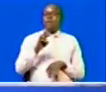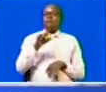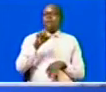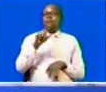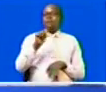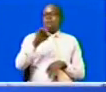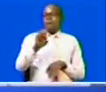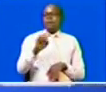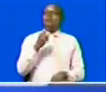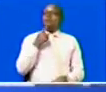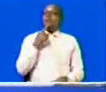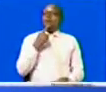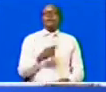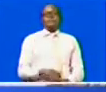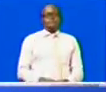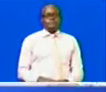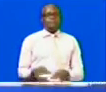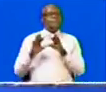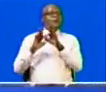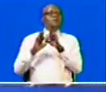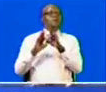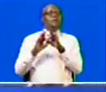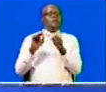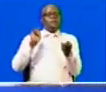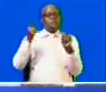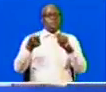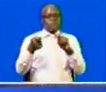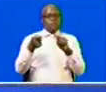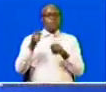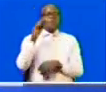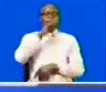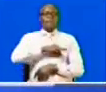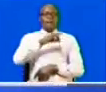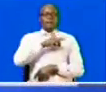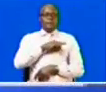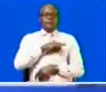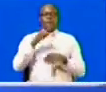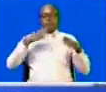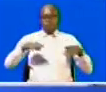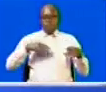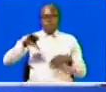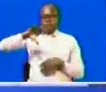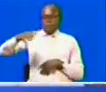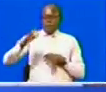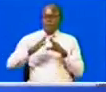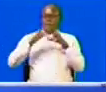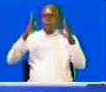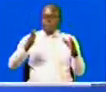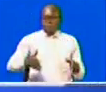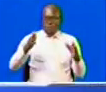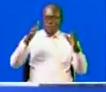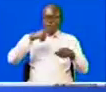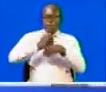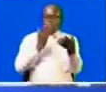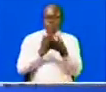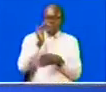cultural event to turn the fortunes of the people of this county in a great deal and make